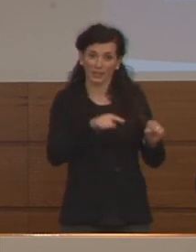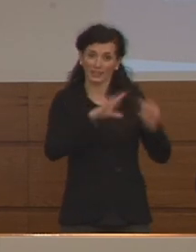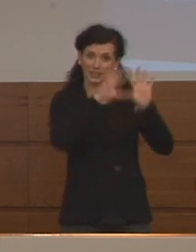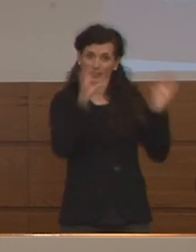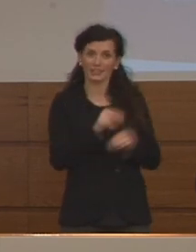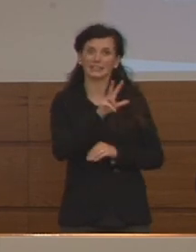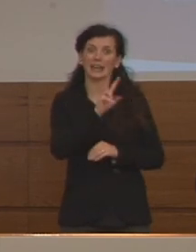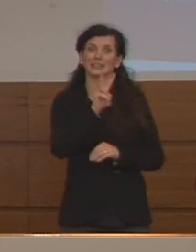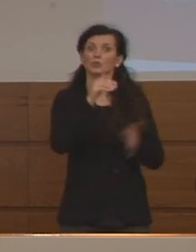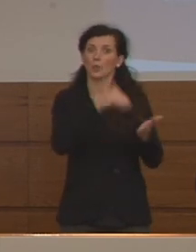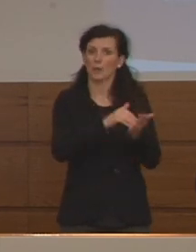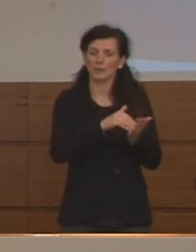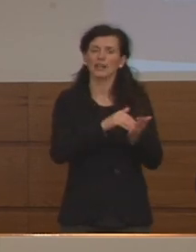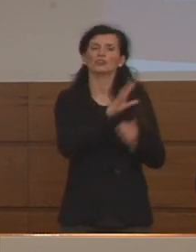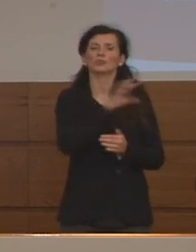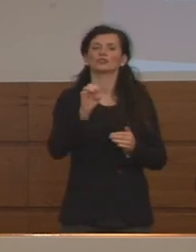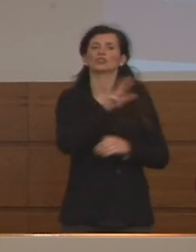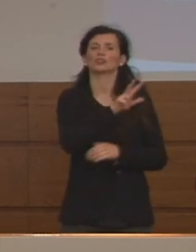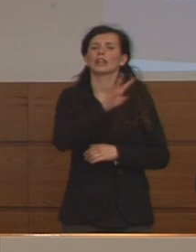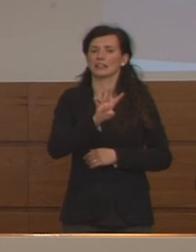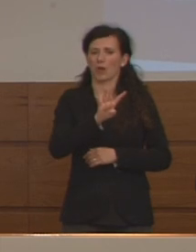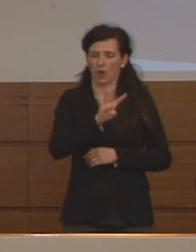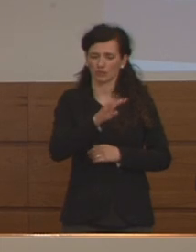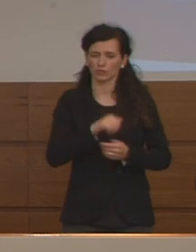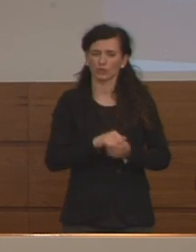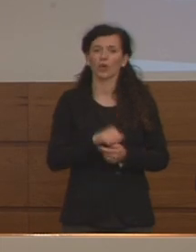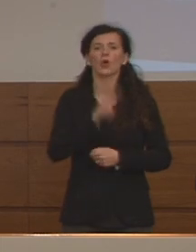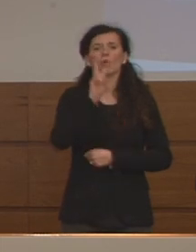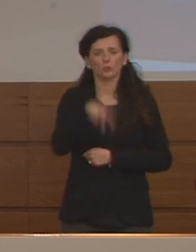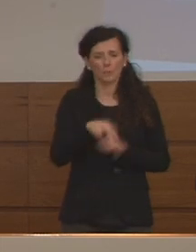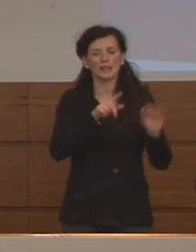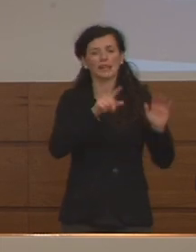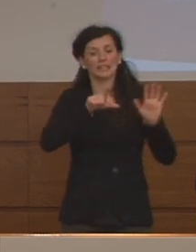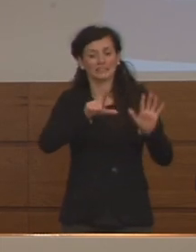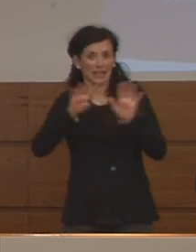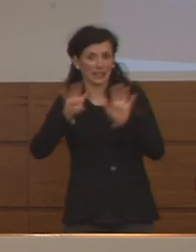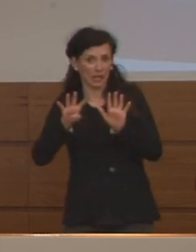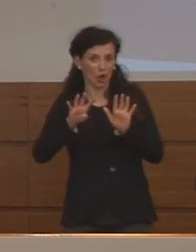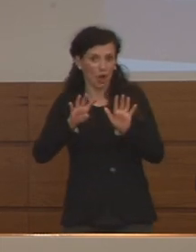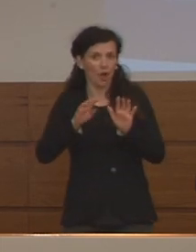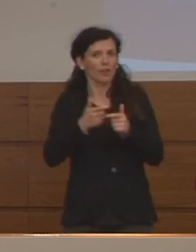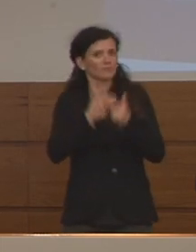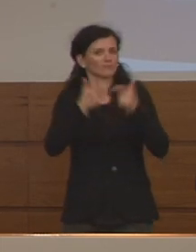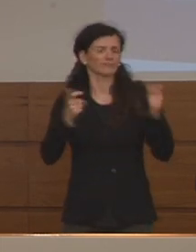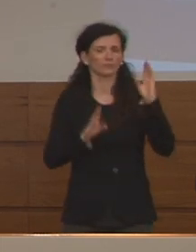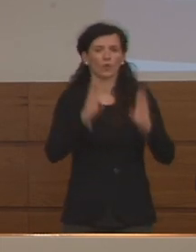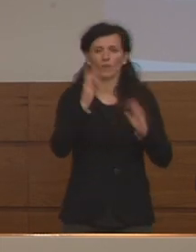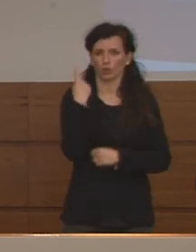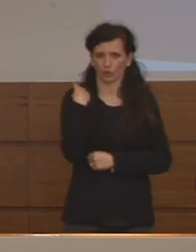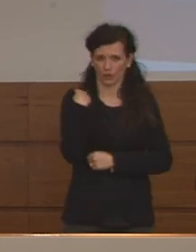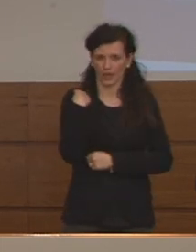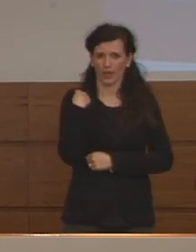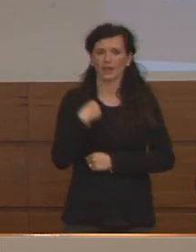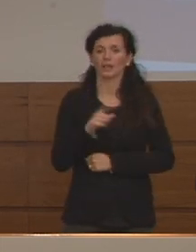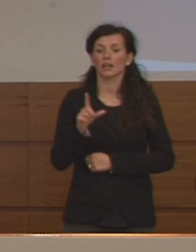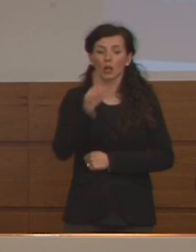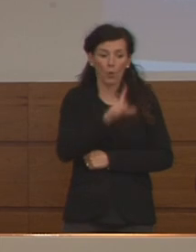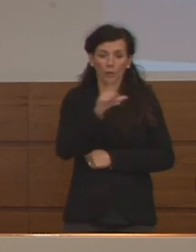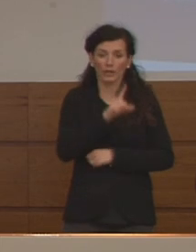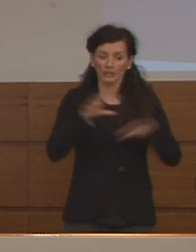30 2.534 2079 in più rispetto a ieri da lunedì sono stati